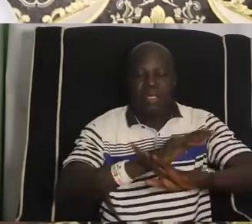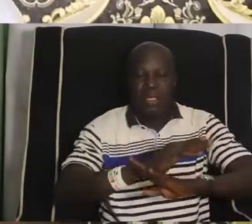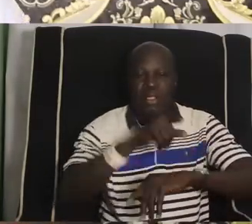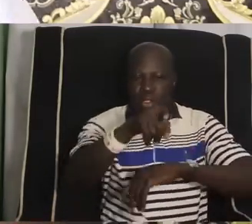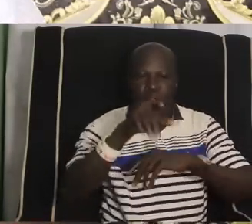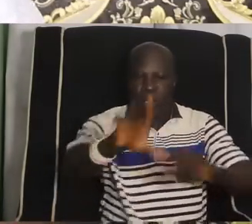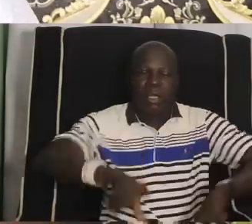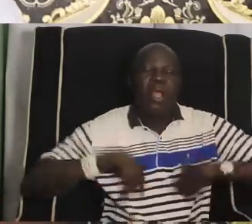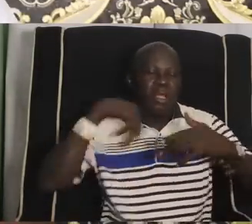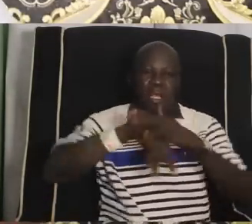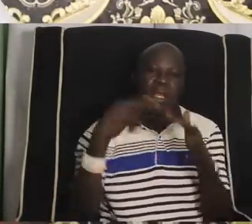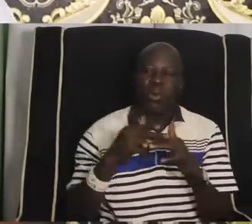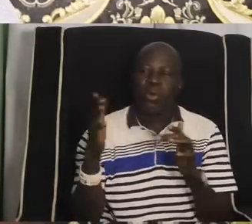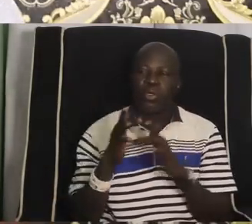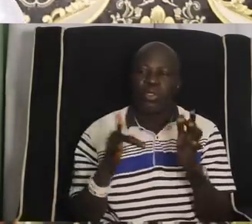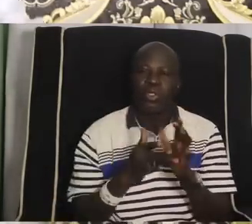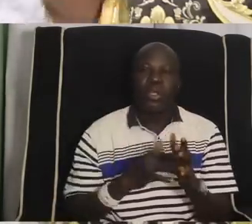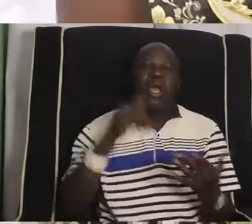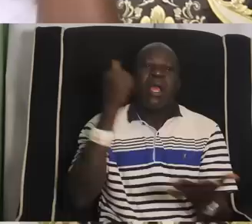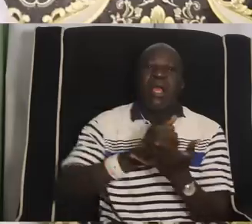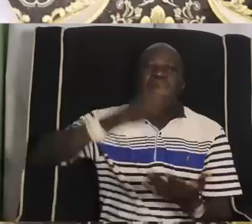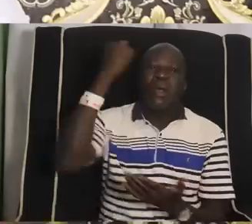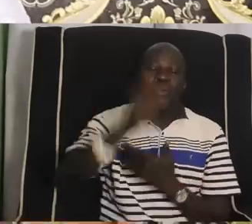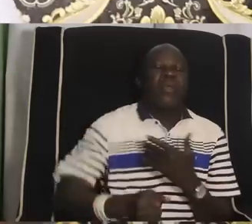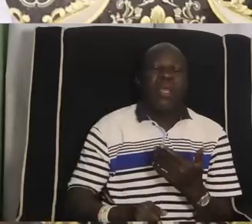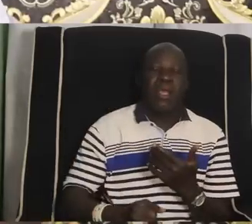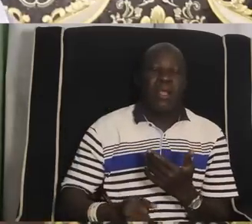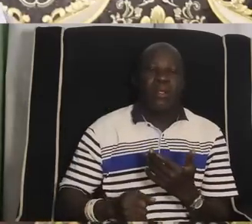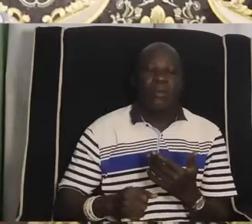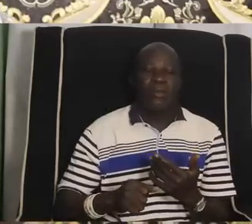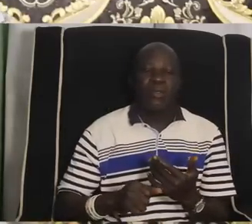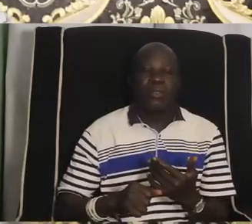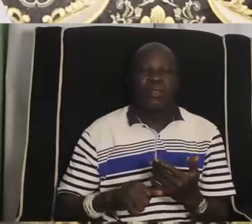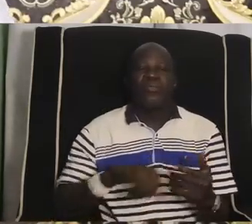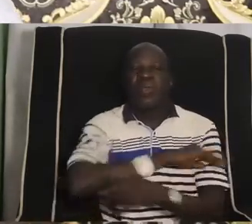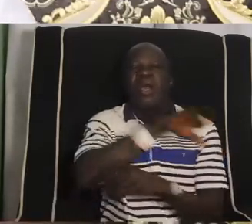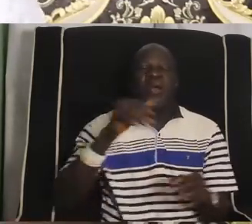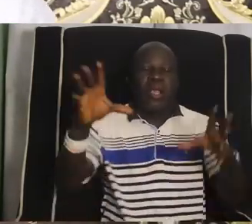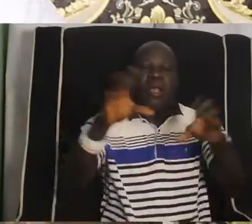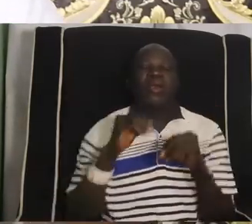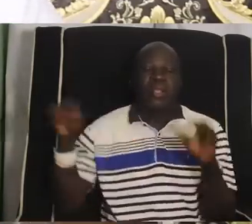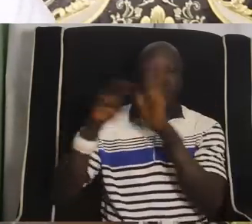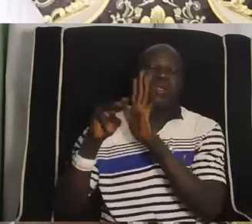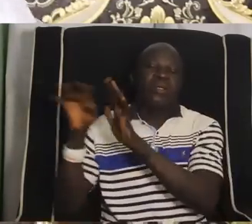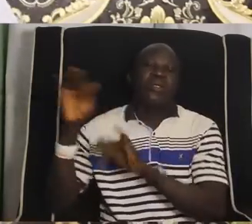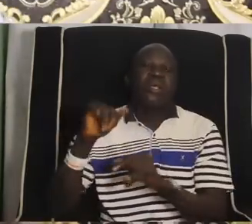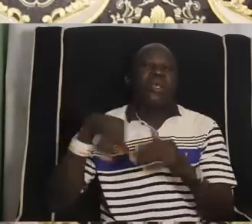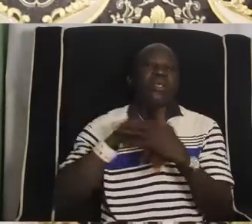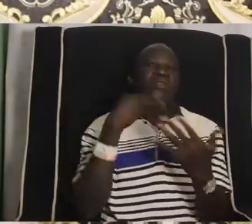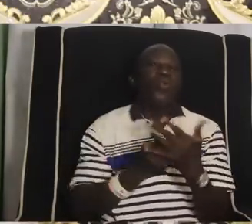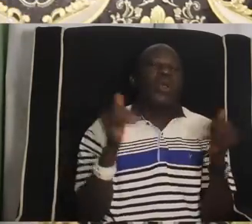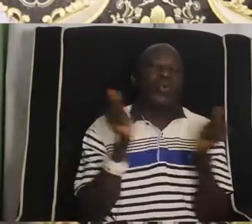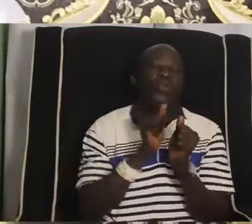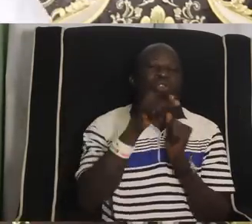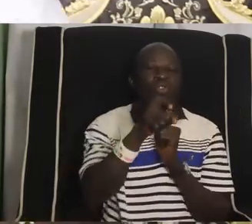of the lady of life. Ní orúkọ Jésù. In the name of Jesus. Oya kò di àṣẹ lórí ọjọ́ yìí. Wà á bẹ̀ rí àánú gbà. Yóò dẹ̀ dára fún